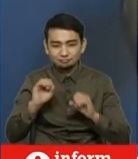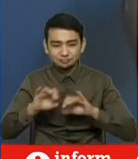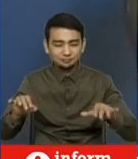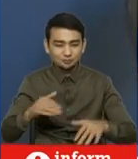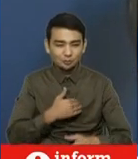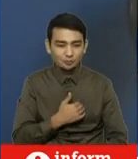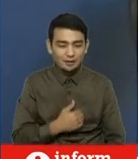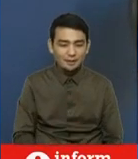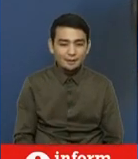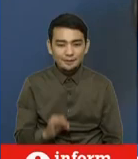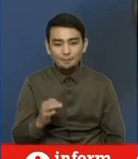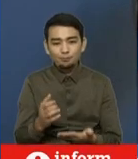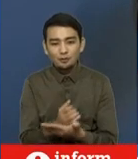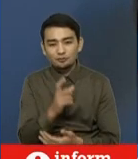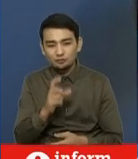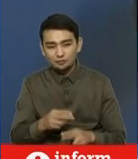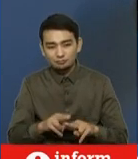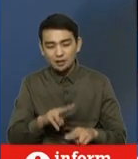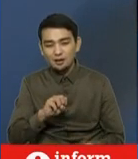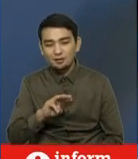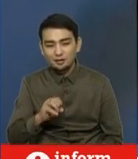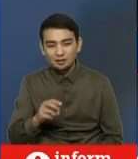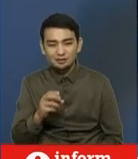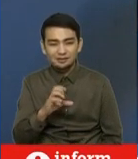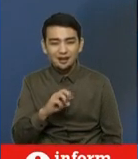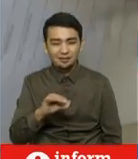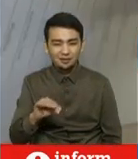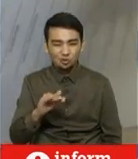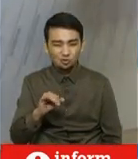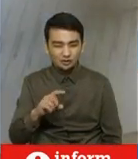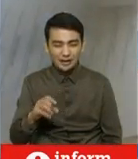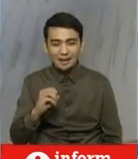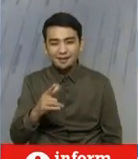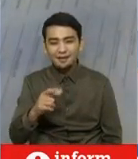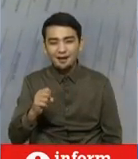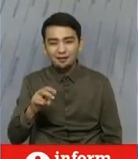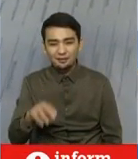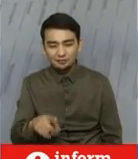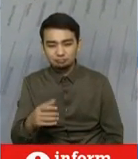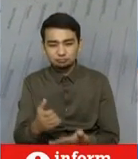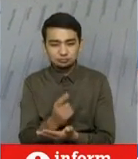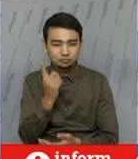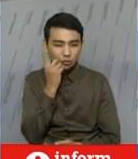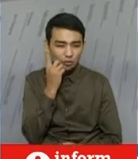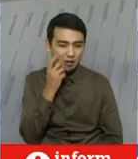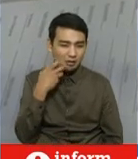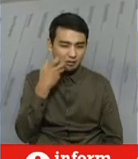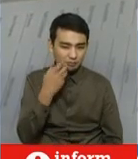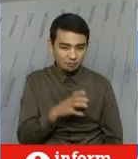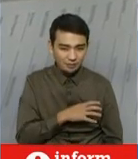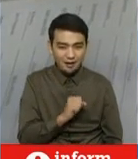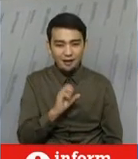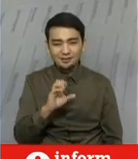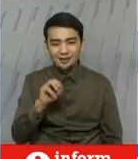ещё победителями Национальной лотереи салд стали ерканат Саян он выиграл телефон марки iPhone и осет